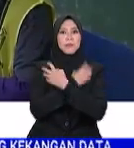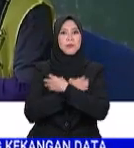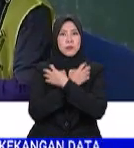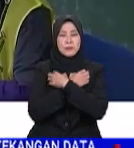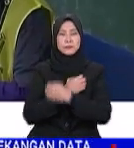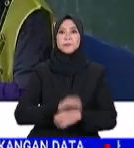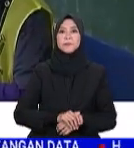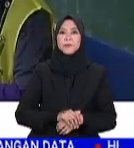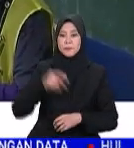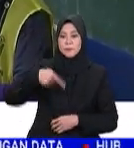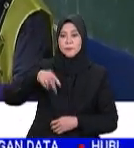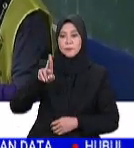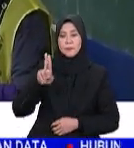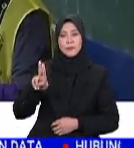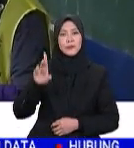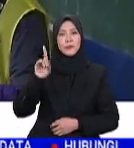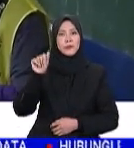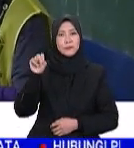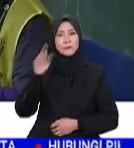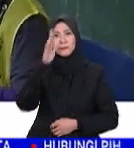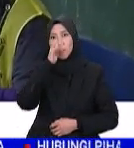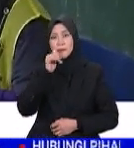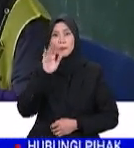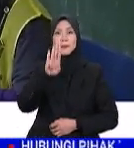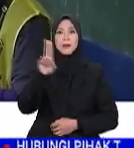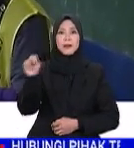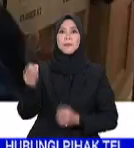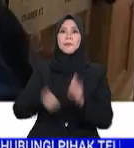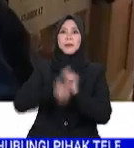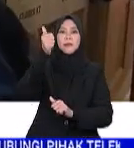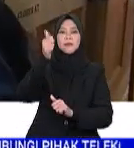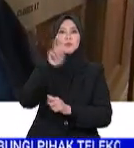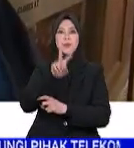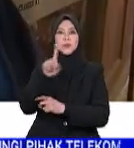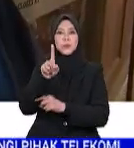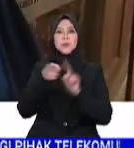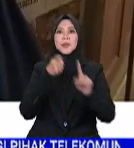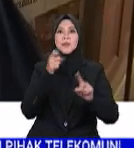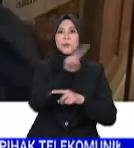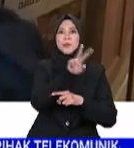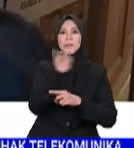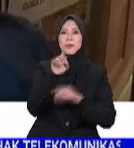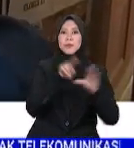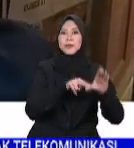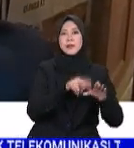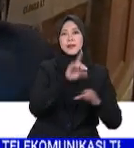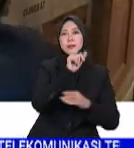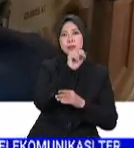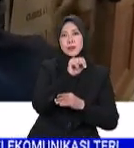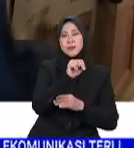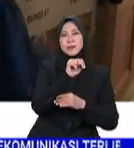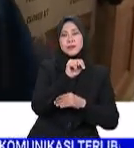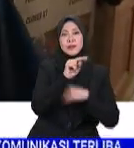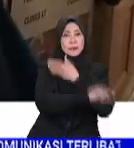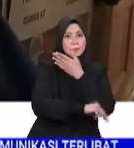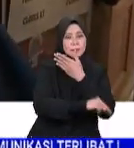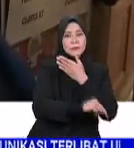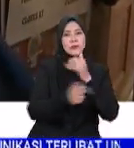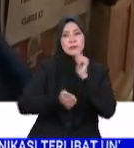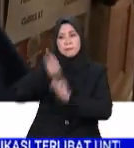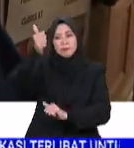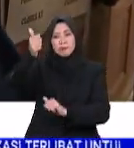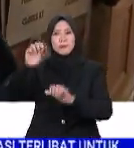Pada PRU Dun Melaka, Barisan Nasional menang 21 daripada 28 kerusi Dewan Undangan Negeri sekaligus